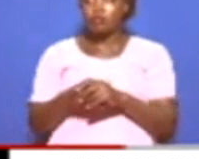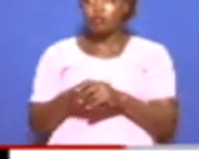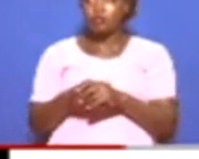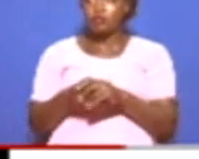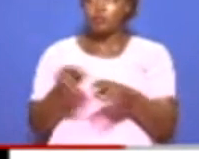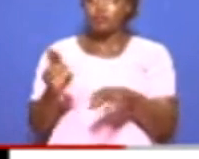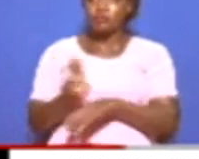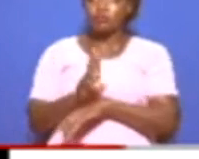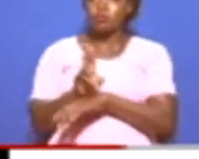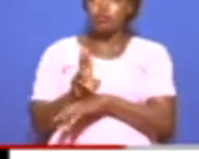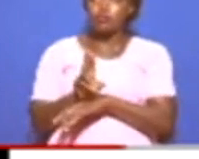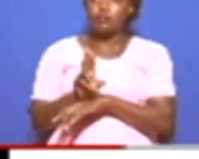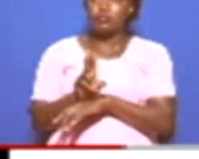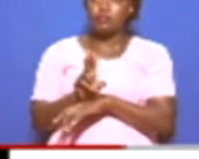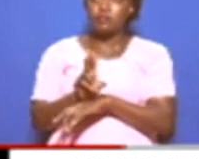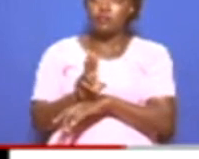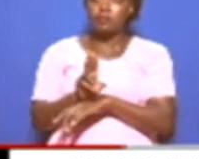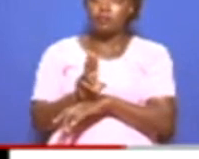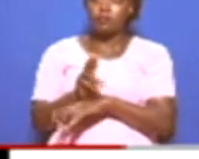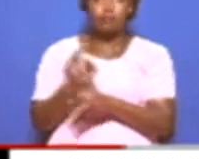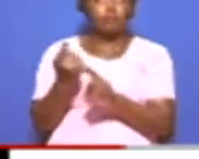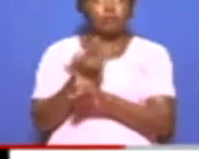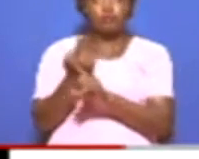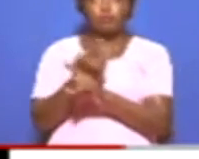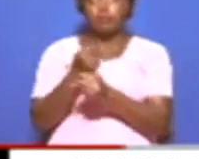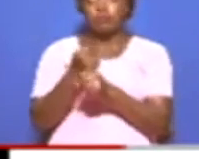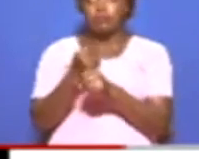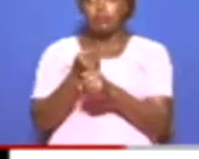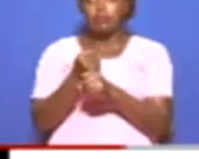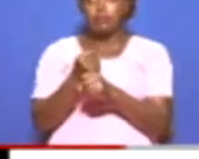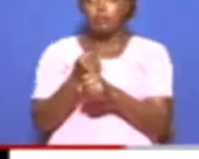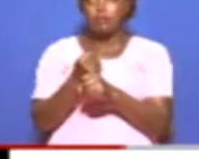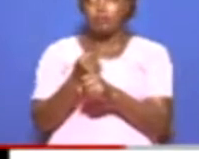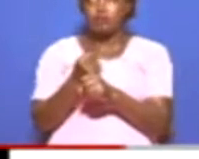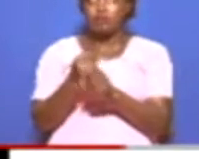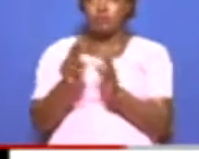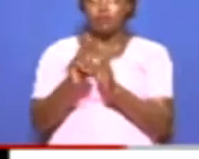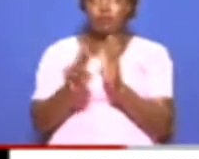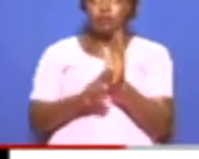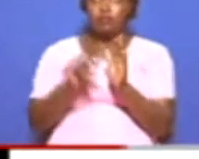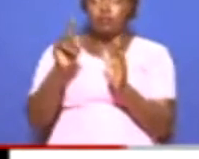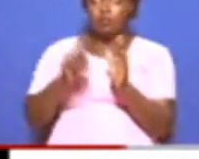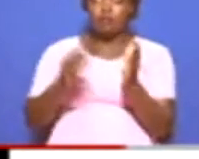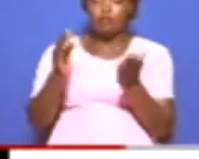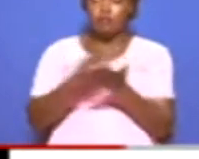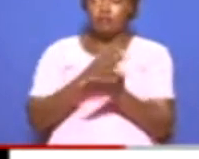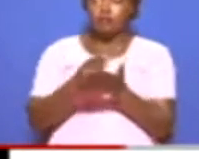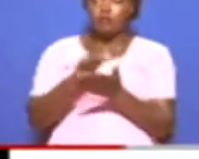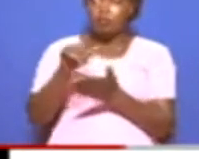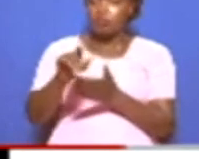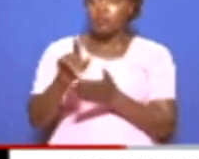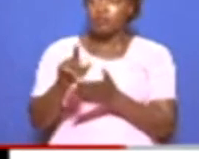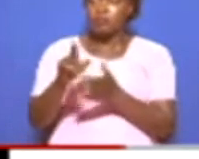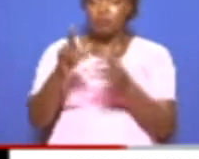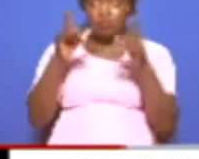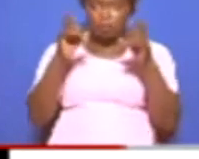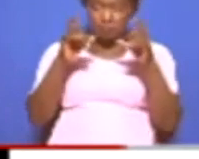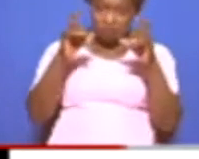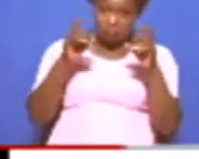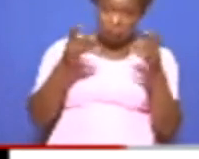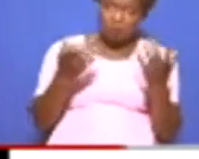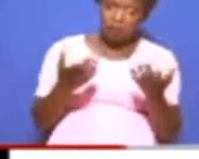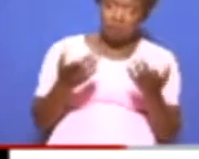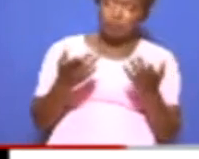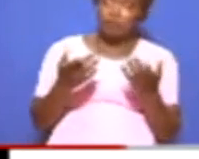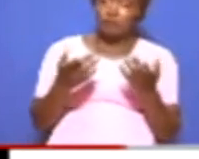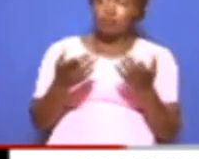kwa kazi tofauti tofauti. So regulations lazima udhibitishe ya kuwa yako ni ya kupiga picha, yako